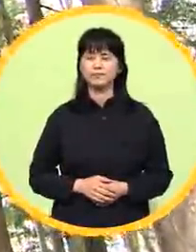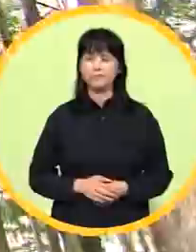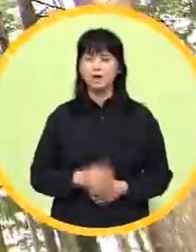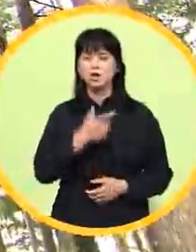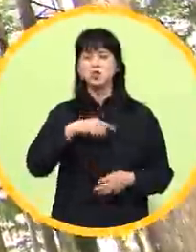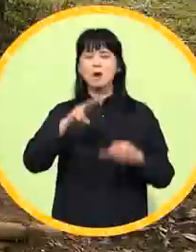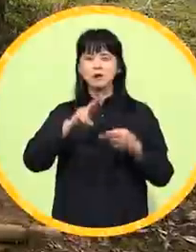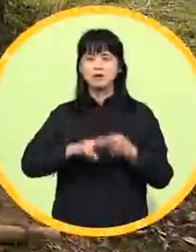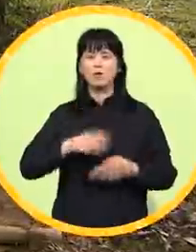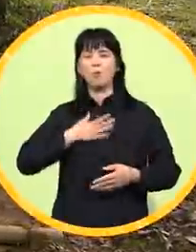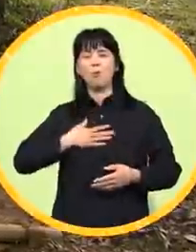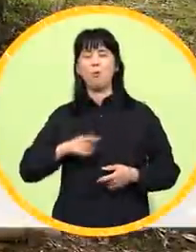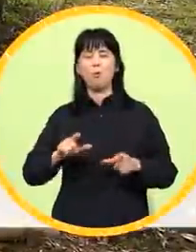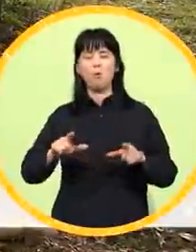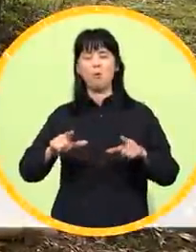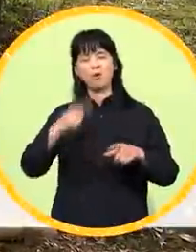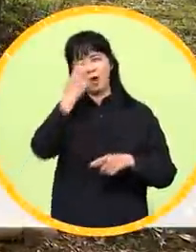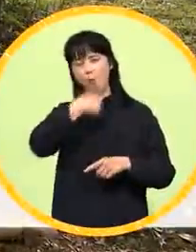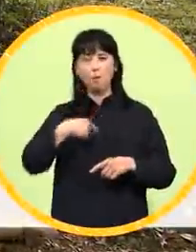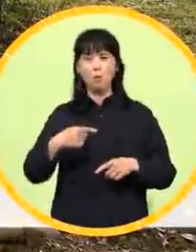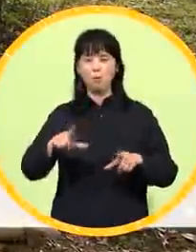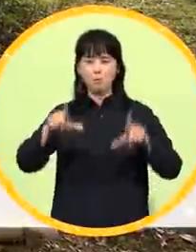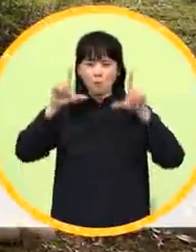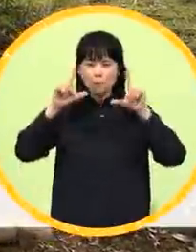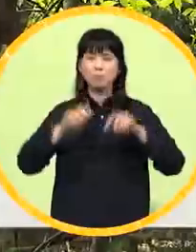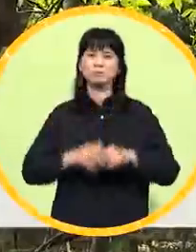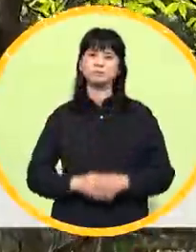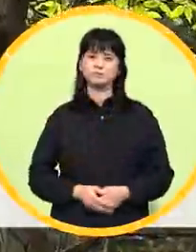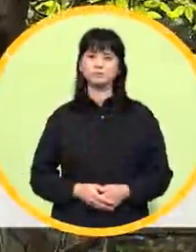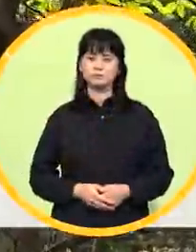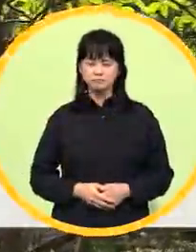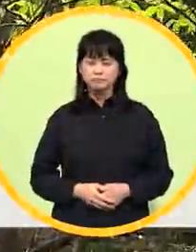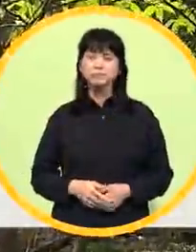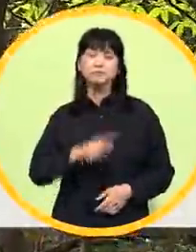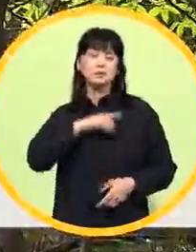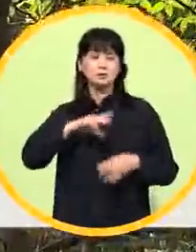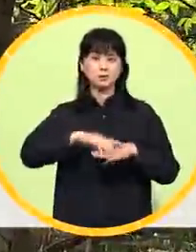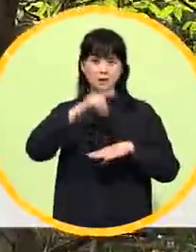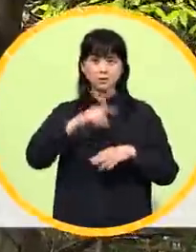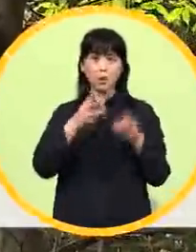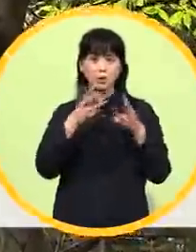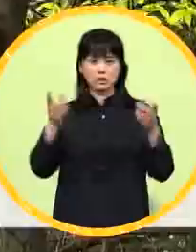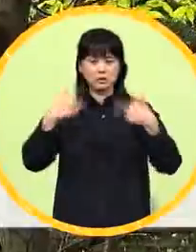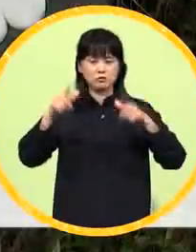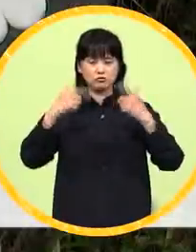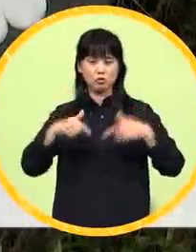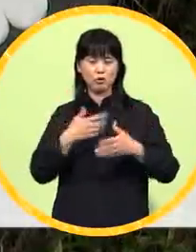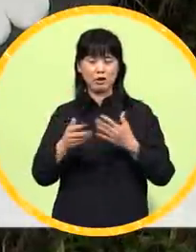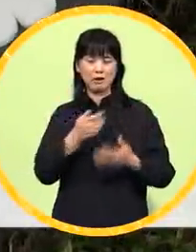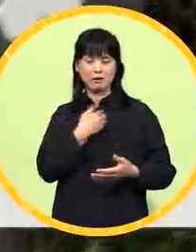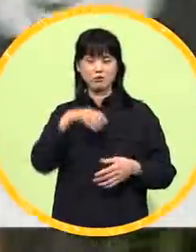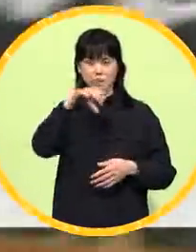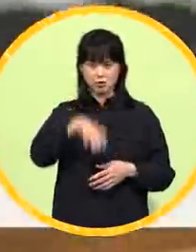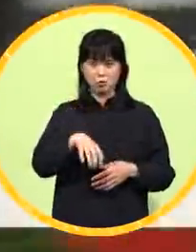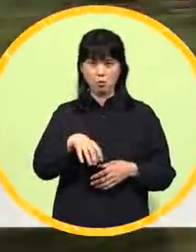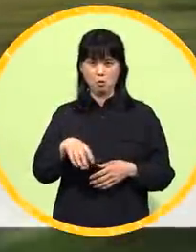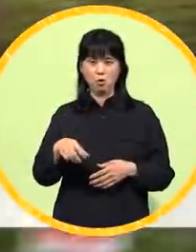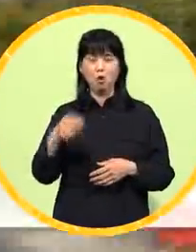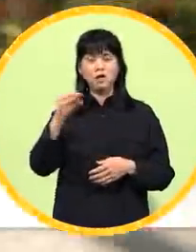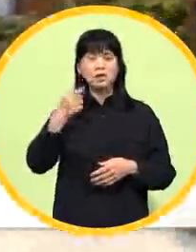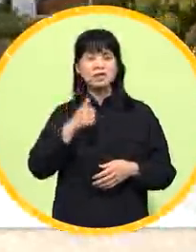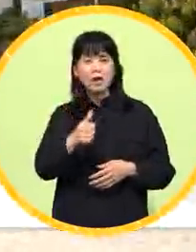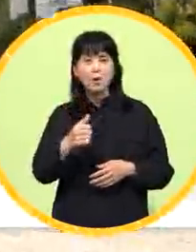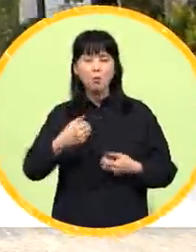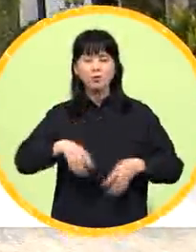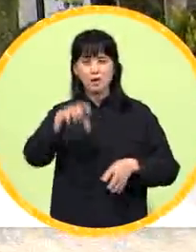熊井ちゃんの気持ちいいかお入りましたさあまず最初に非日常を味わいに行ってきたのは金太郎の